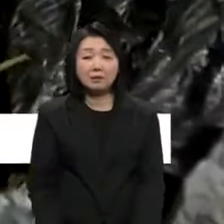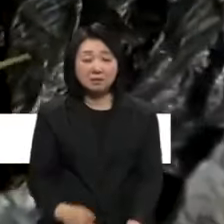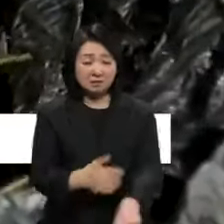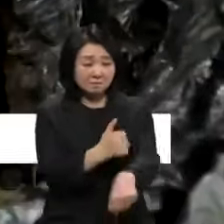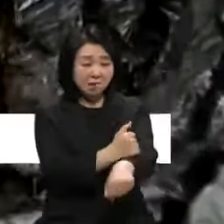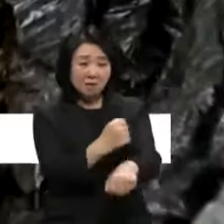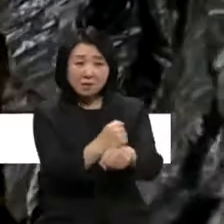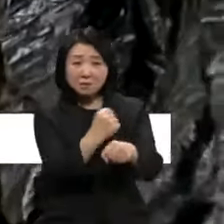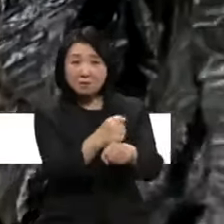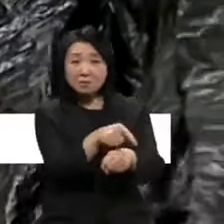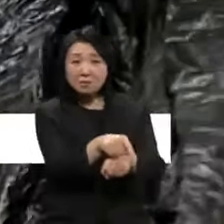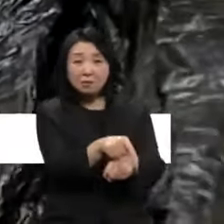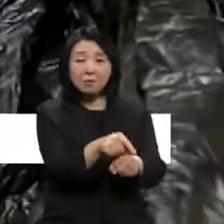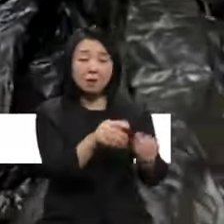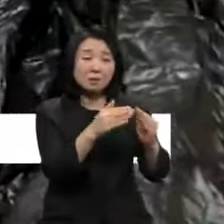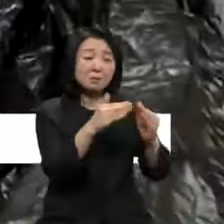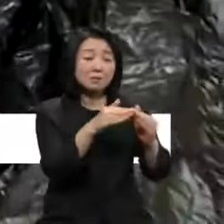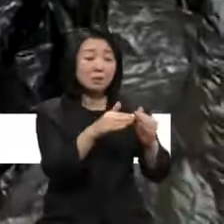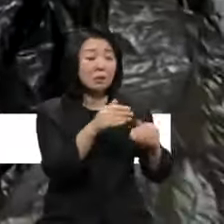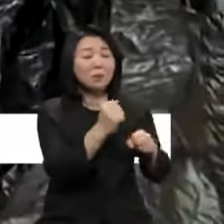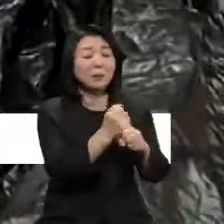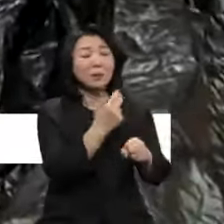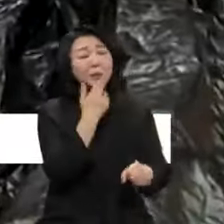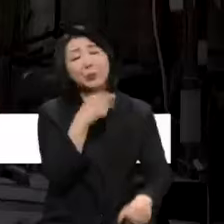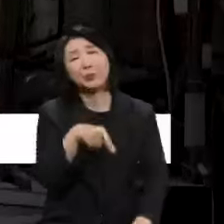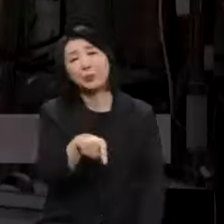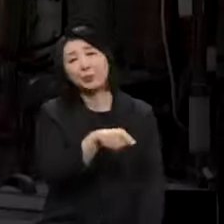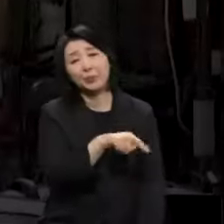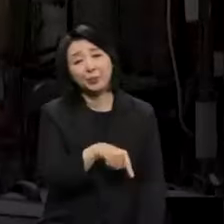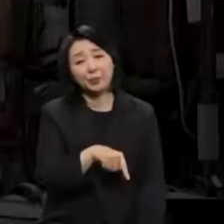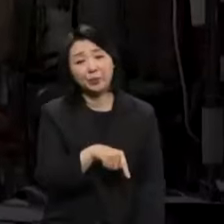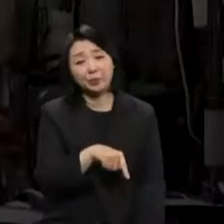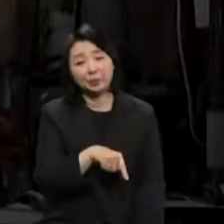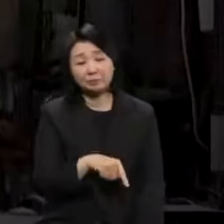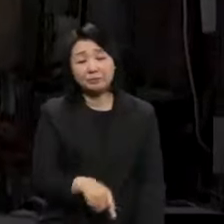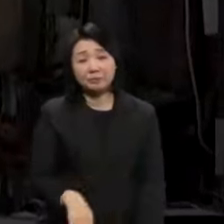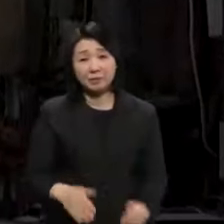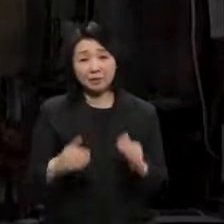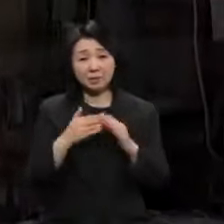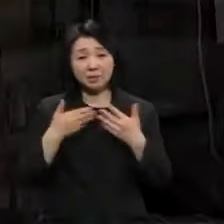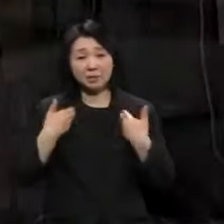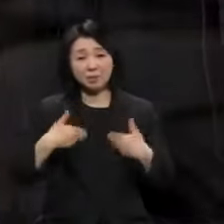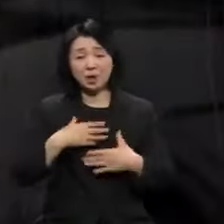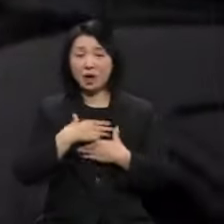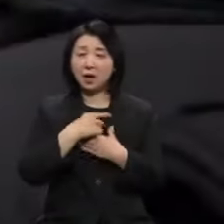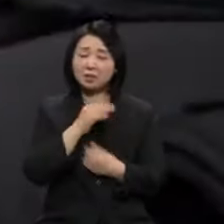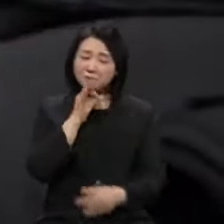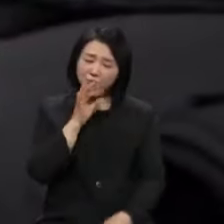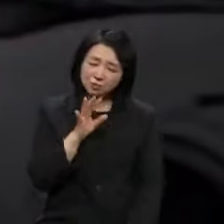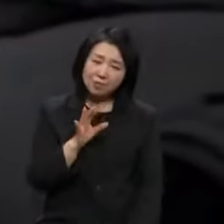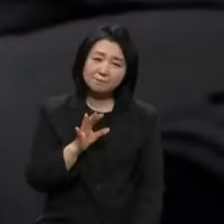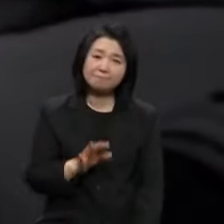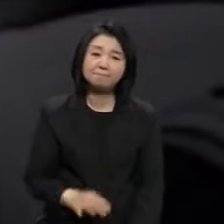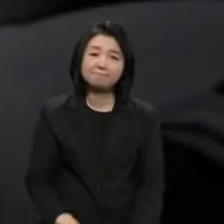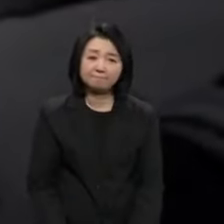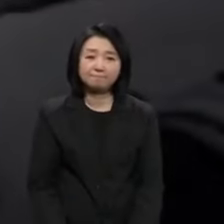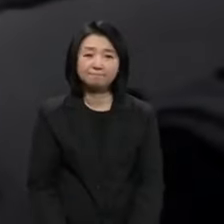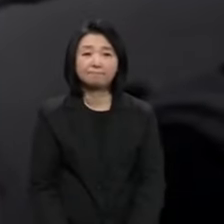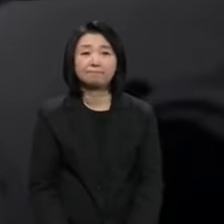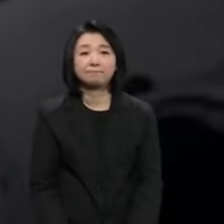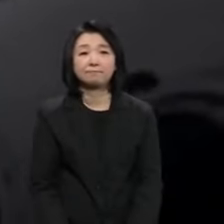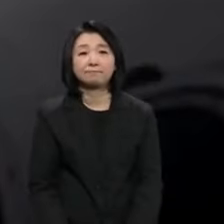제조가 이제 주택가에서는 거의 없었었는데. 조용한 주택가라고 안심할 수 없는 현실입니다.